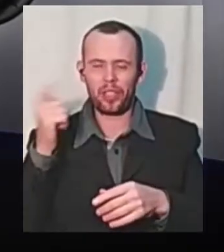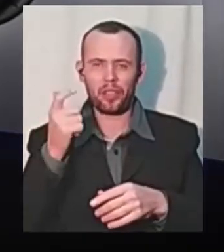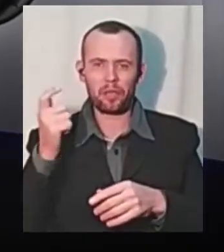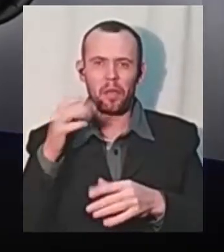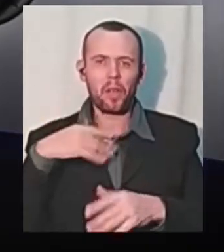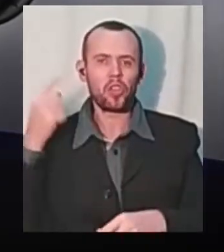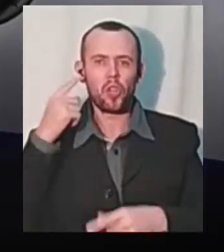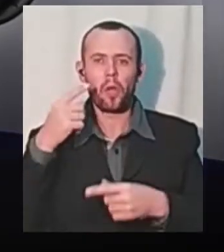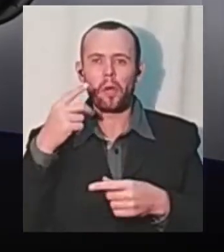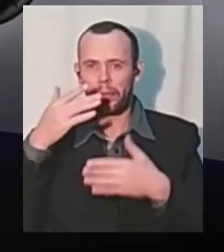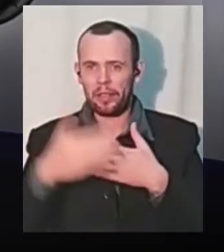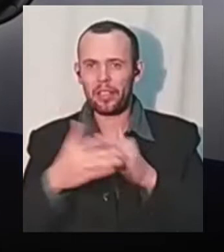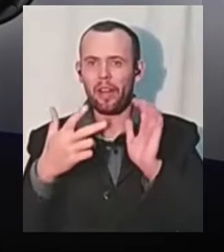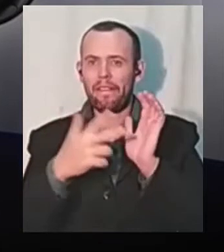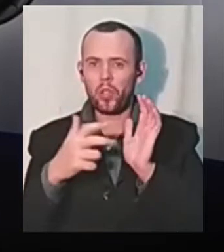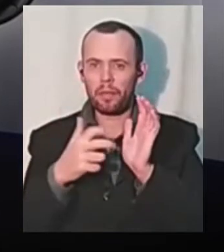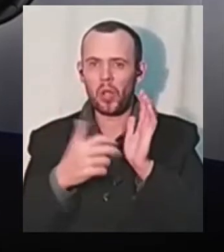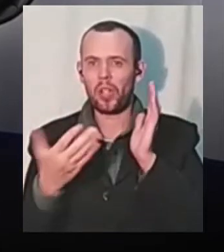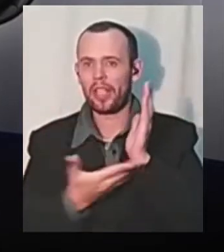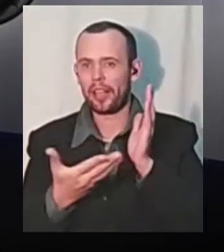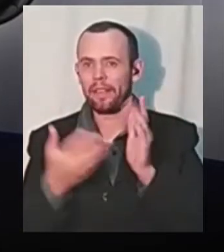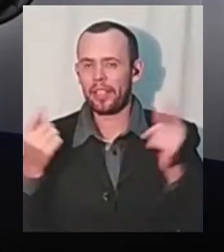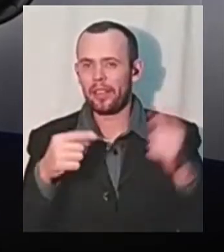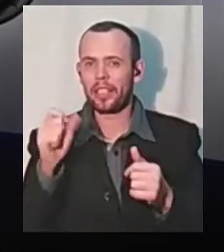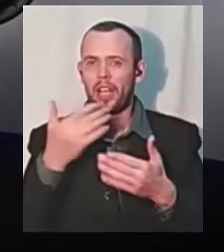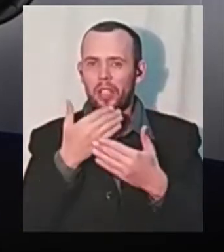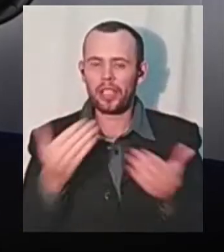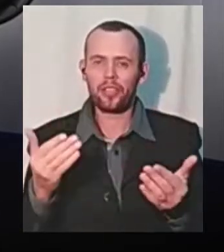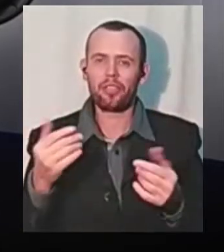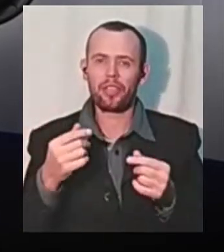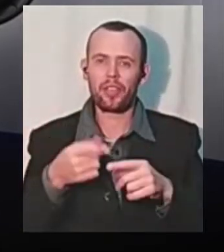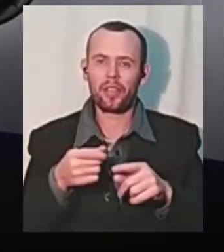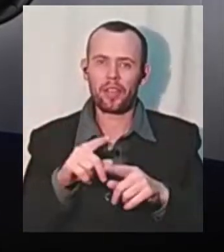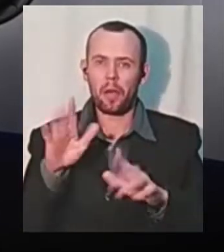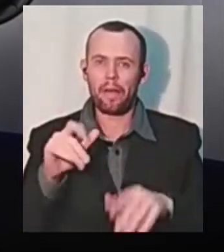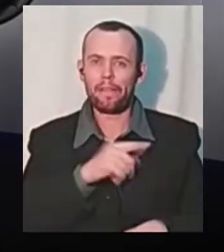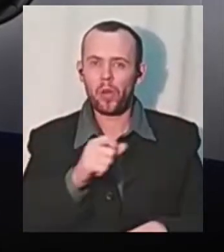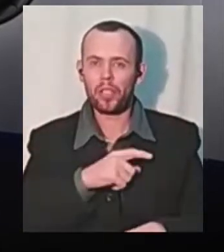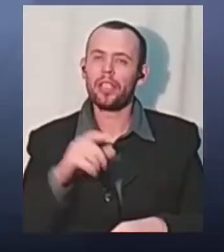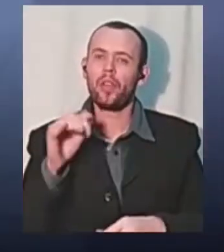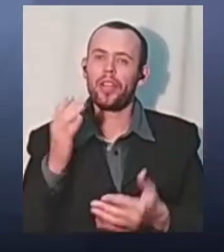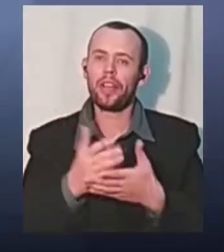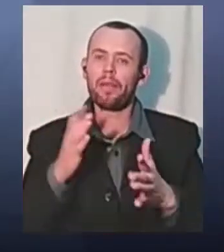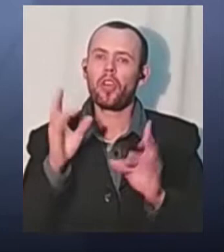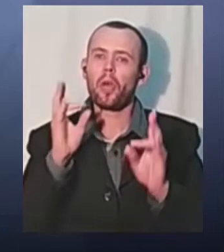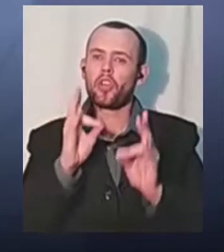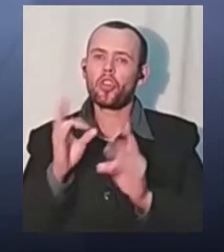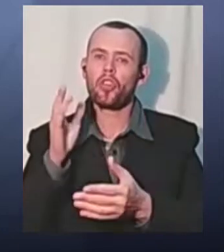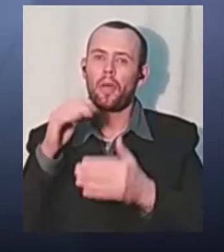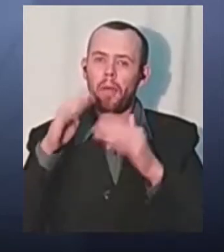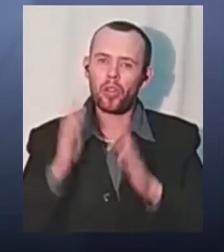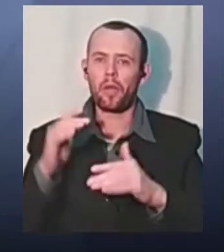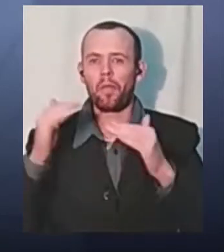приблизно 800 дерев і гілок. За останні три снігові дні повалено в Одесі. Є випадки пошкодженого майна, будівель,